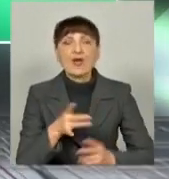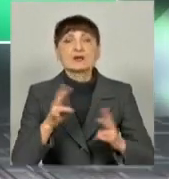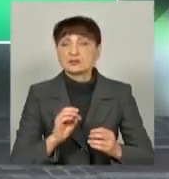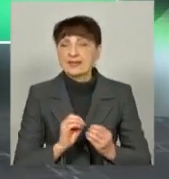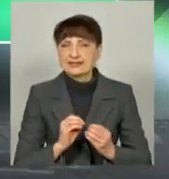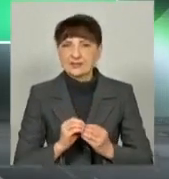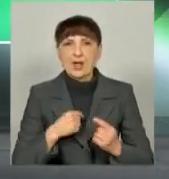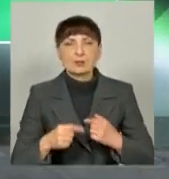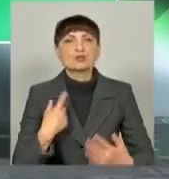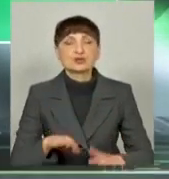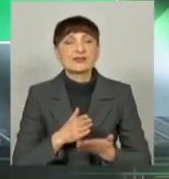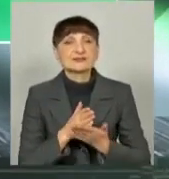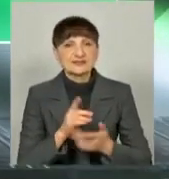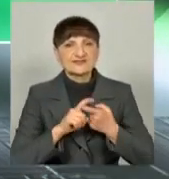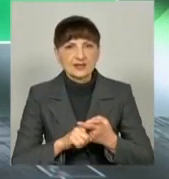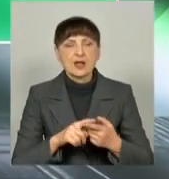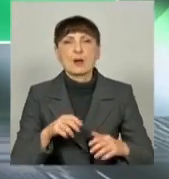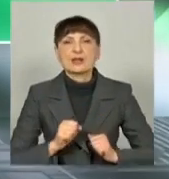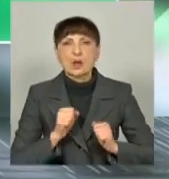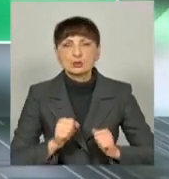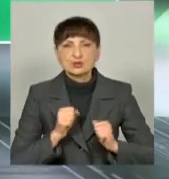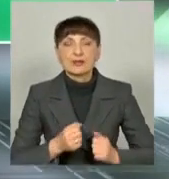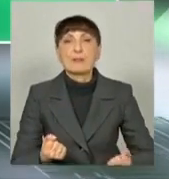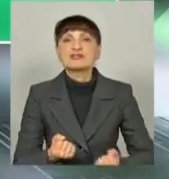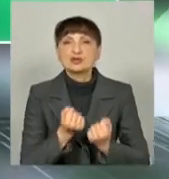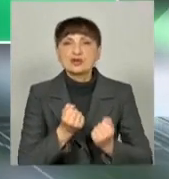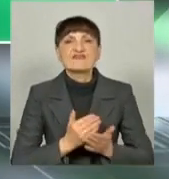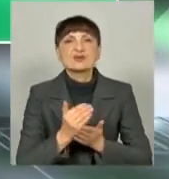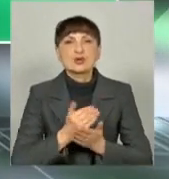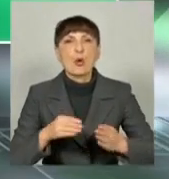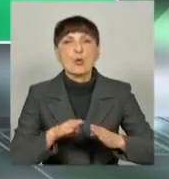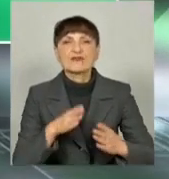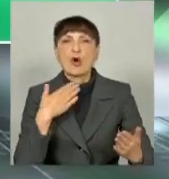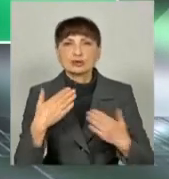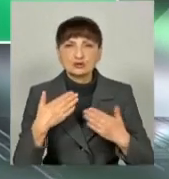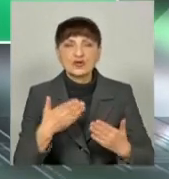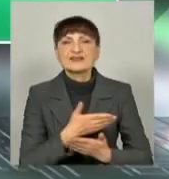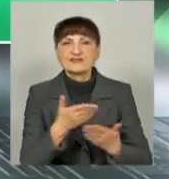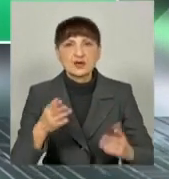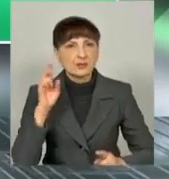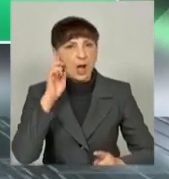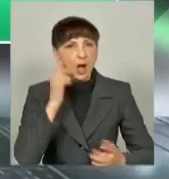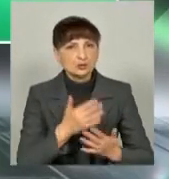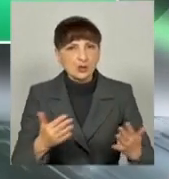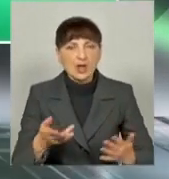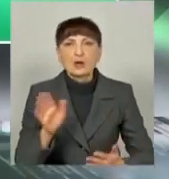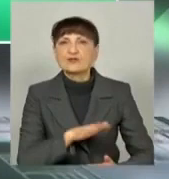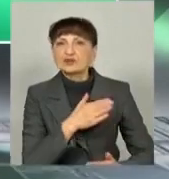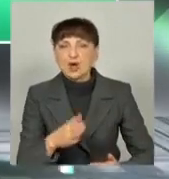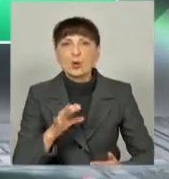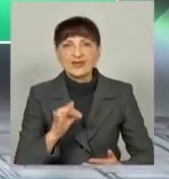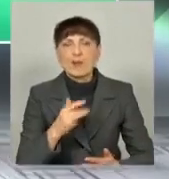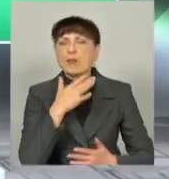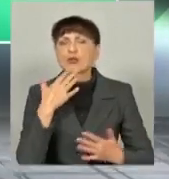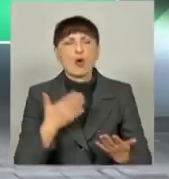неизменным мы твердо нацелены и впредь прилагать усилия для поддержания высокого уровня отношений с вашими государствами Как в двустороннем Так